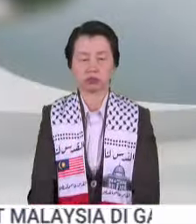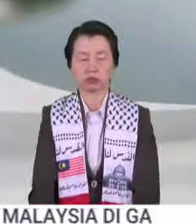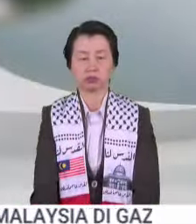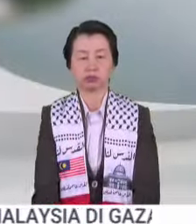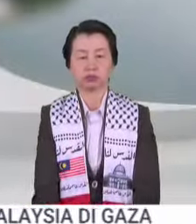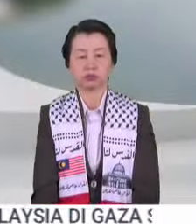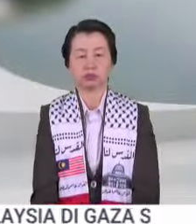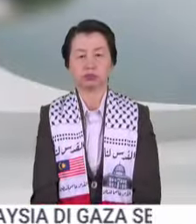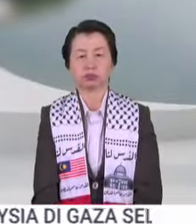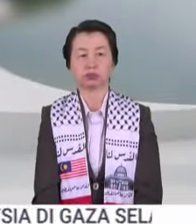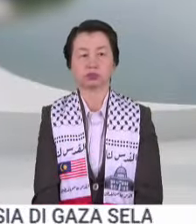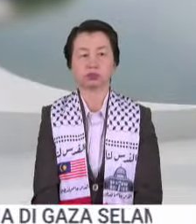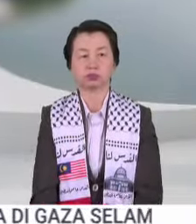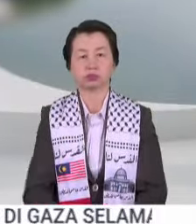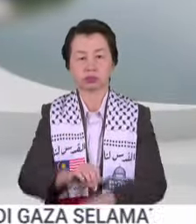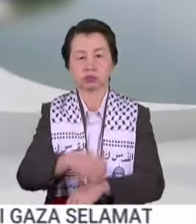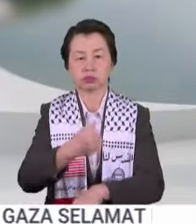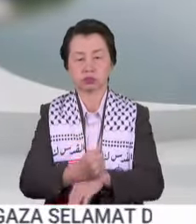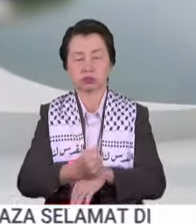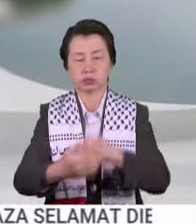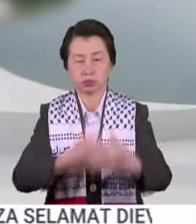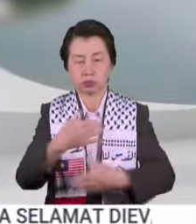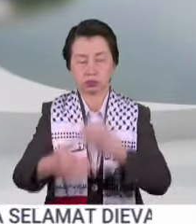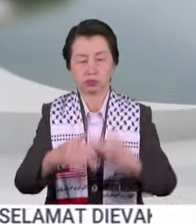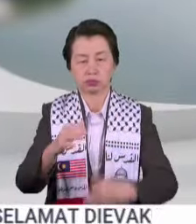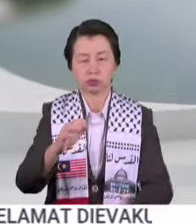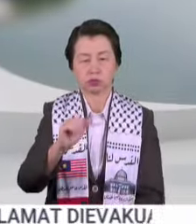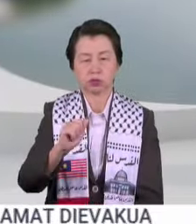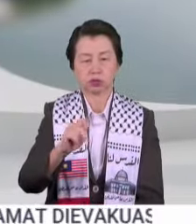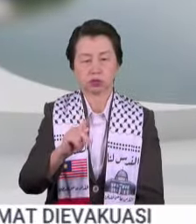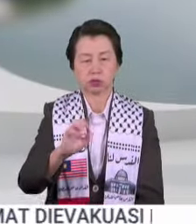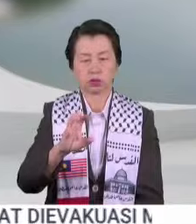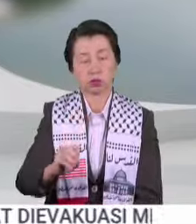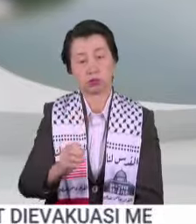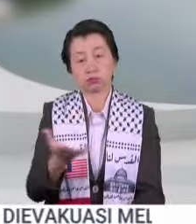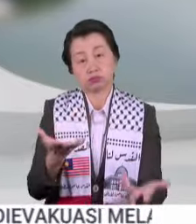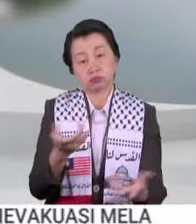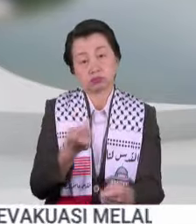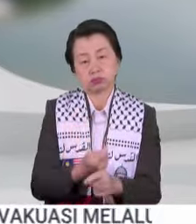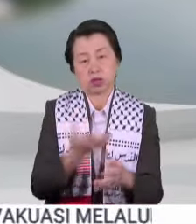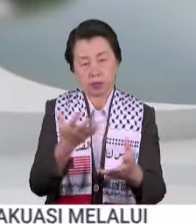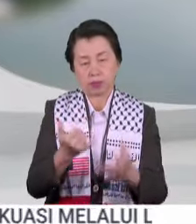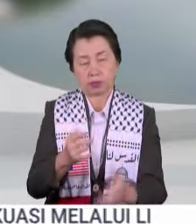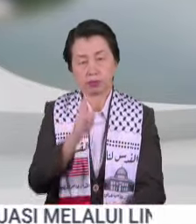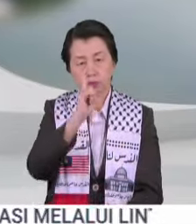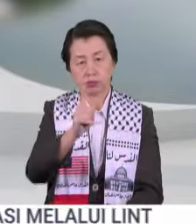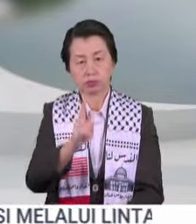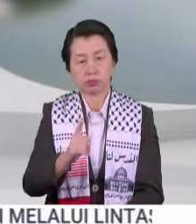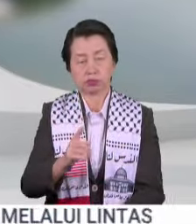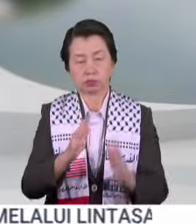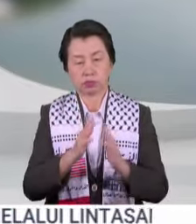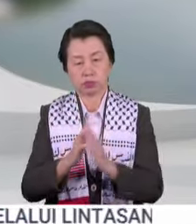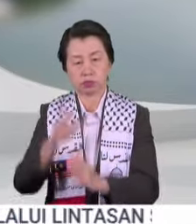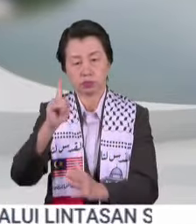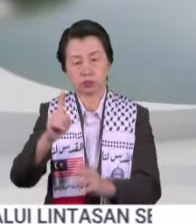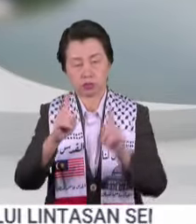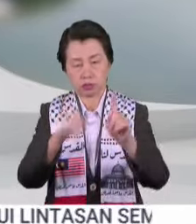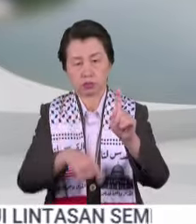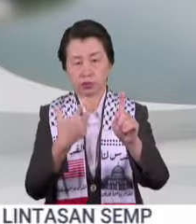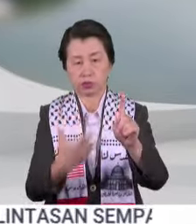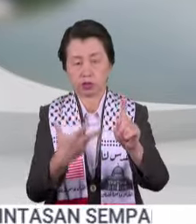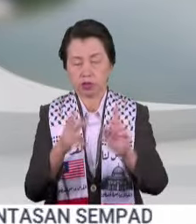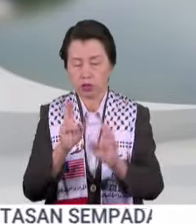ditawarkan pertuuhan Kinabalu progresif bersatu UPC tetap dengan pendiriannya mahu memastikan komposisi satu per3a